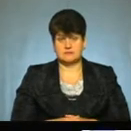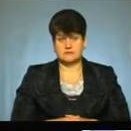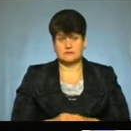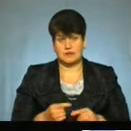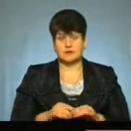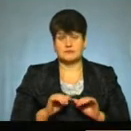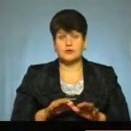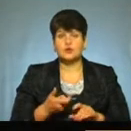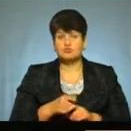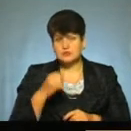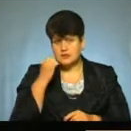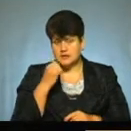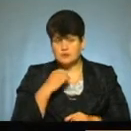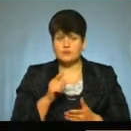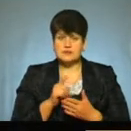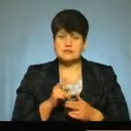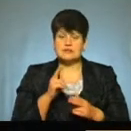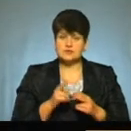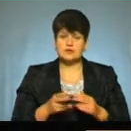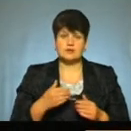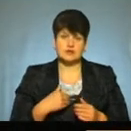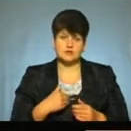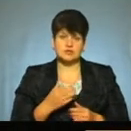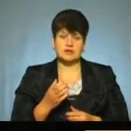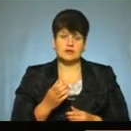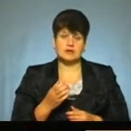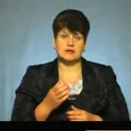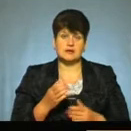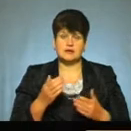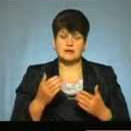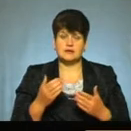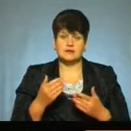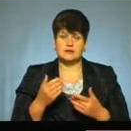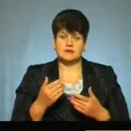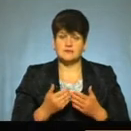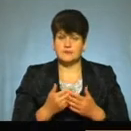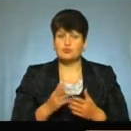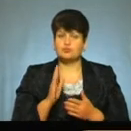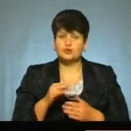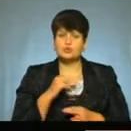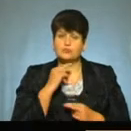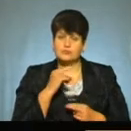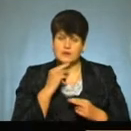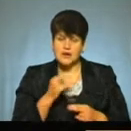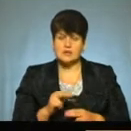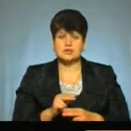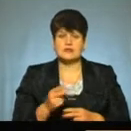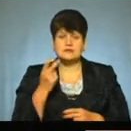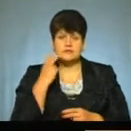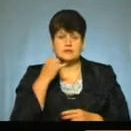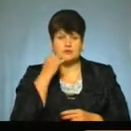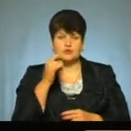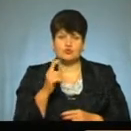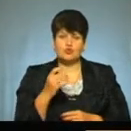справа. Дуже вам дякую. Мусимо завершувати наш ефір. Нагадуємо, що будьте обережні і в разі чого завжди